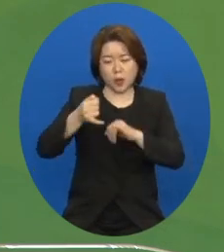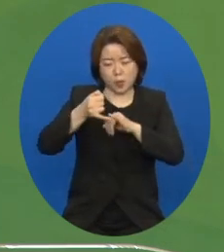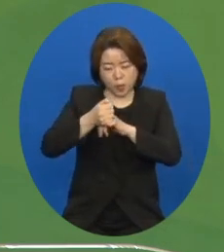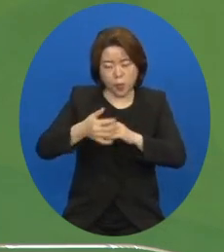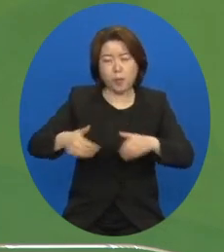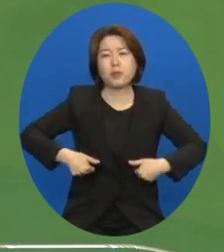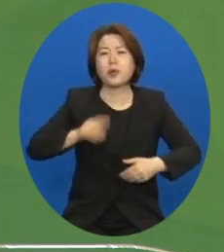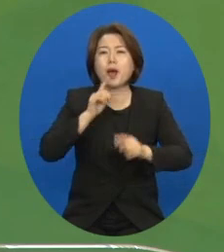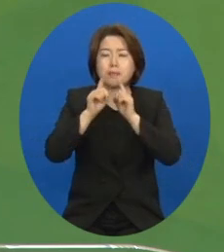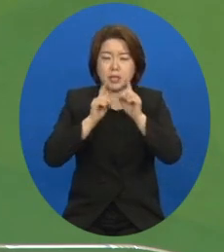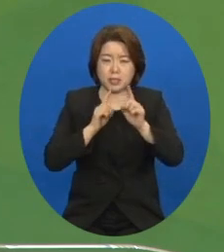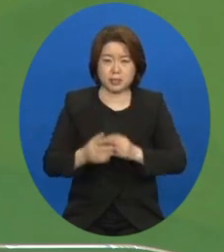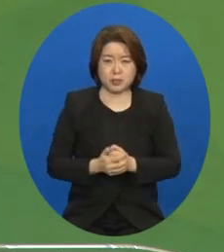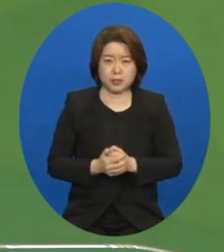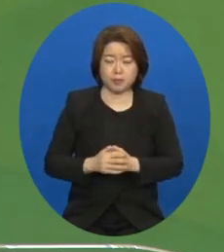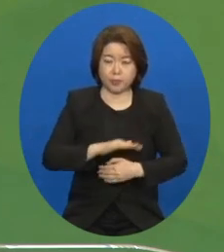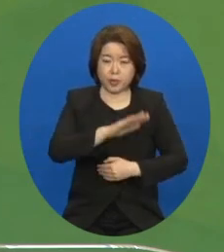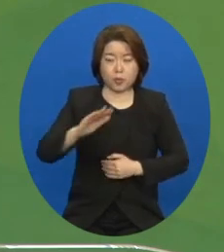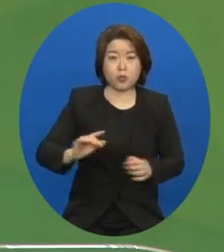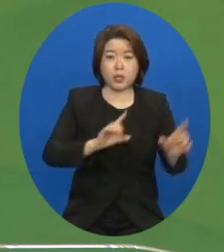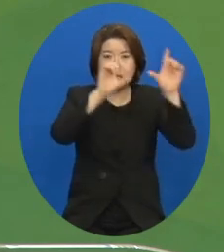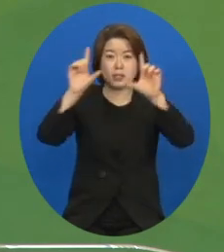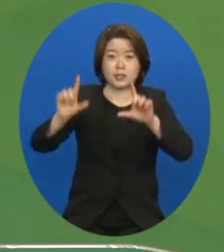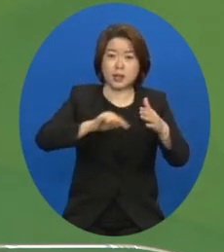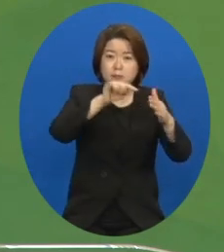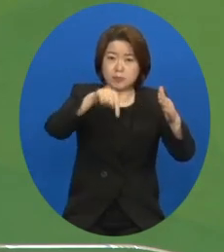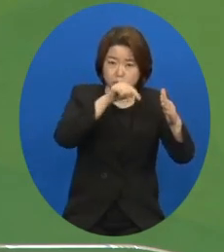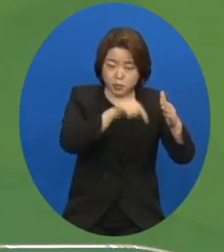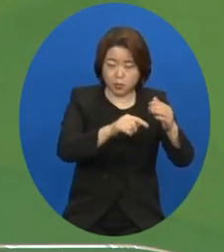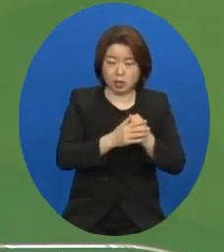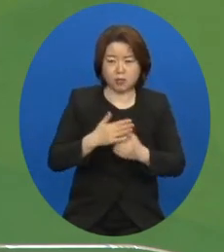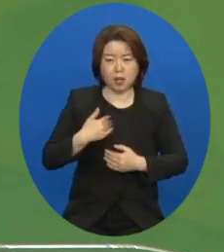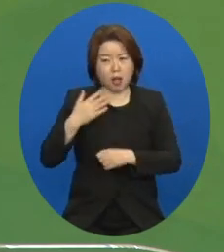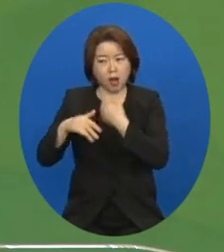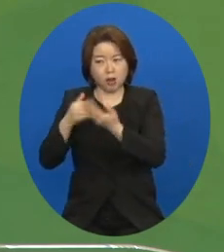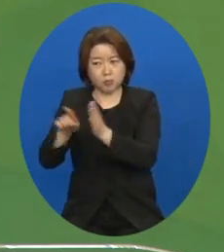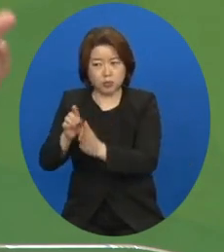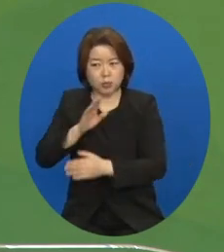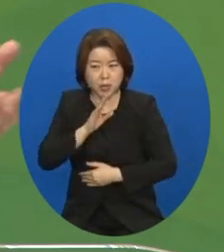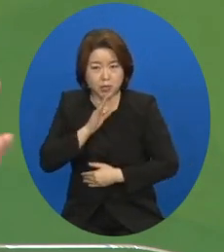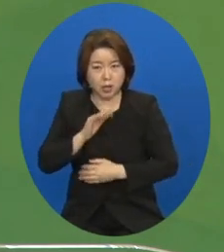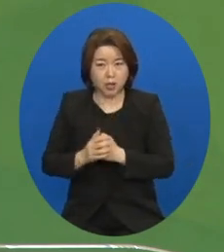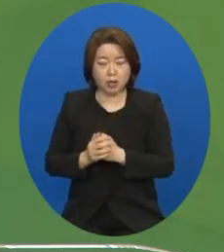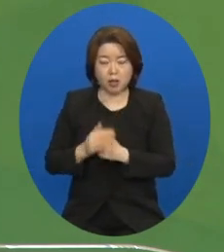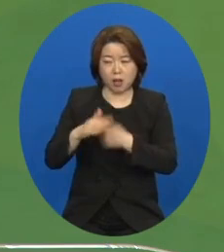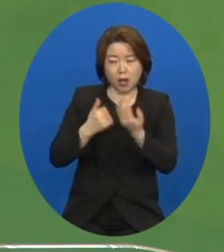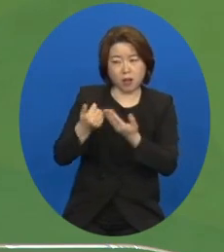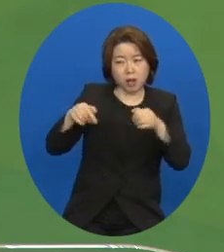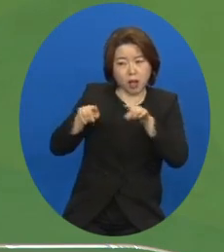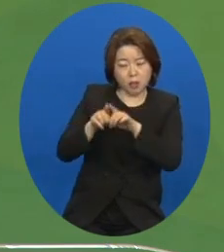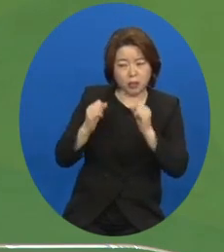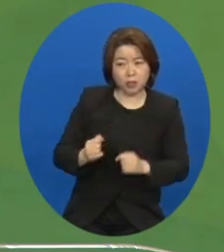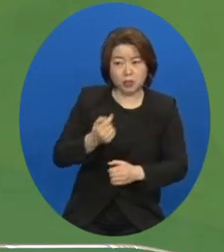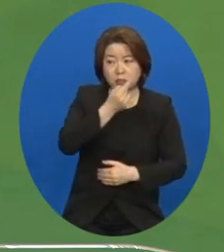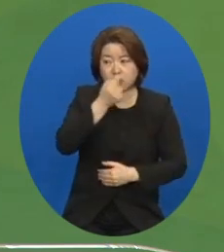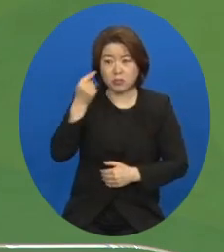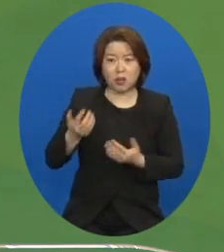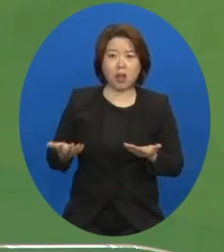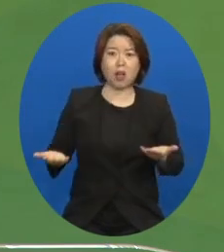돼요. 우리의 삶 속에 내가 하나님을 믿지만 하나님이 함께 하시는 증거가 없어요.